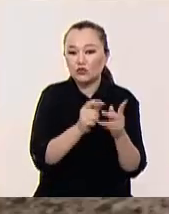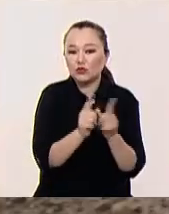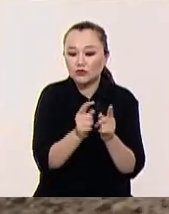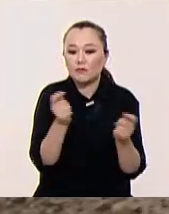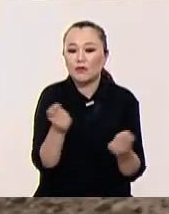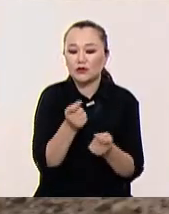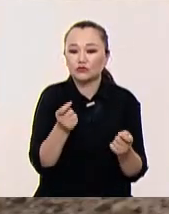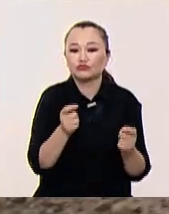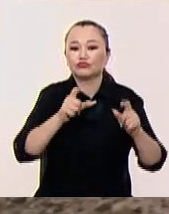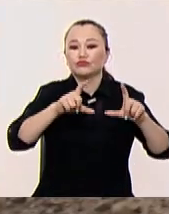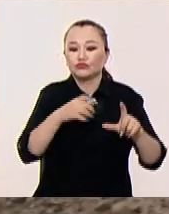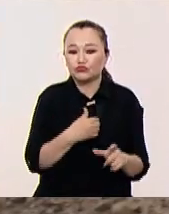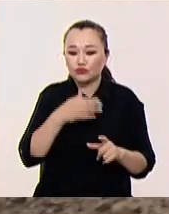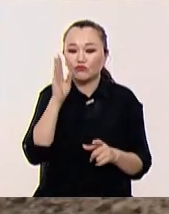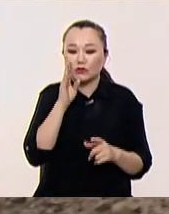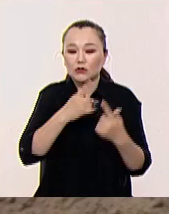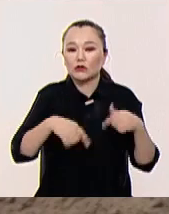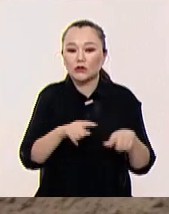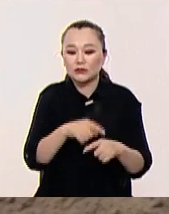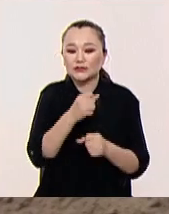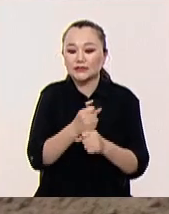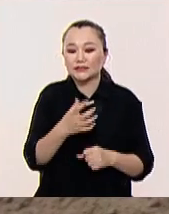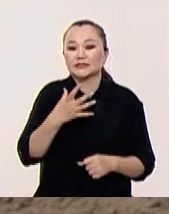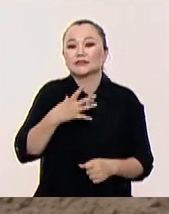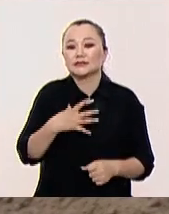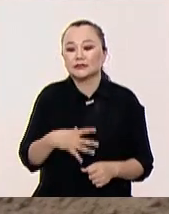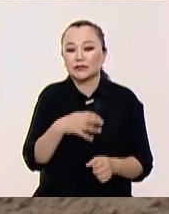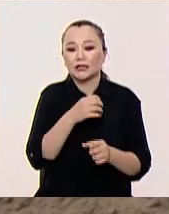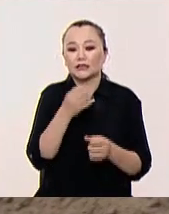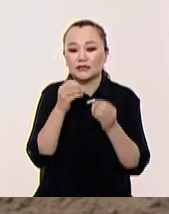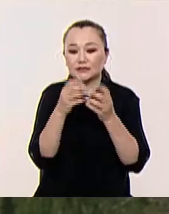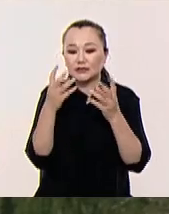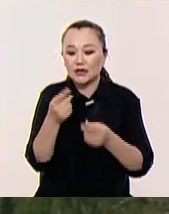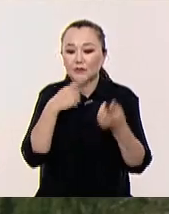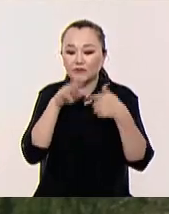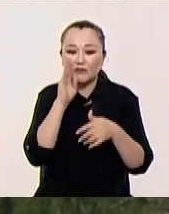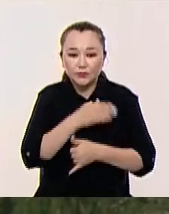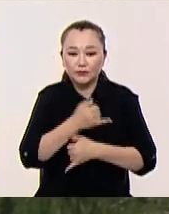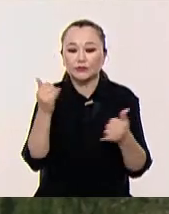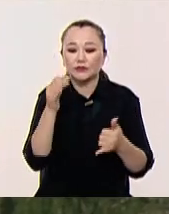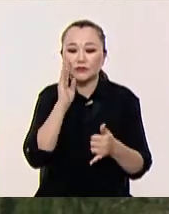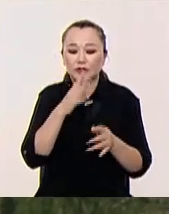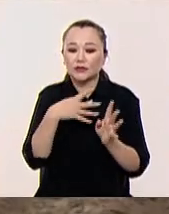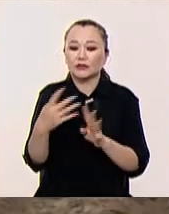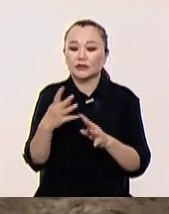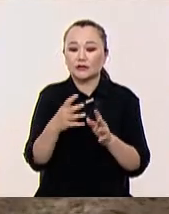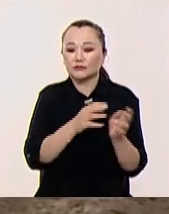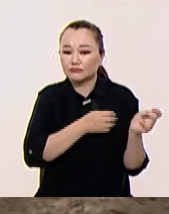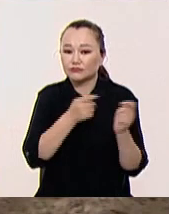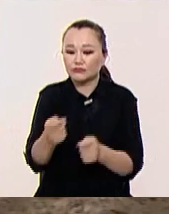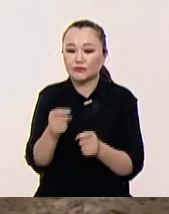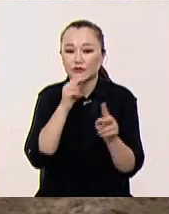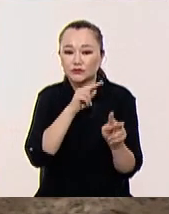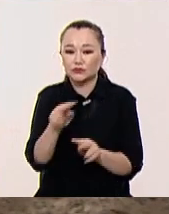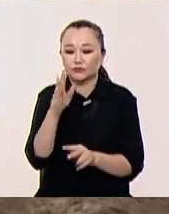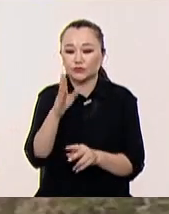деңгейін көтеру су мекемесі тарапынан жасалынатын мәжбүрлі әрекет деді. 10 күнде су қайта берілсе, су ішпеген егістіктерге жеткізуді